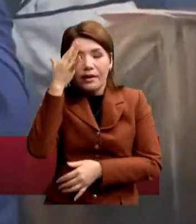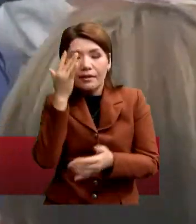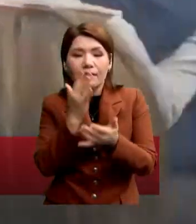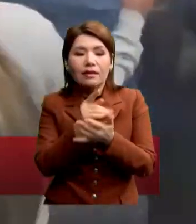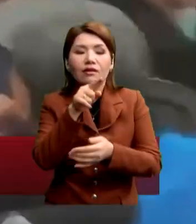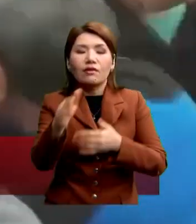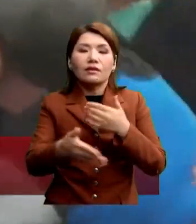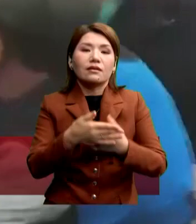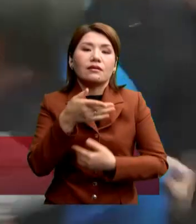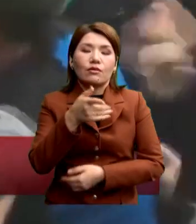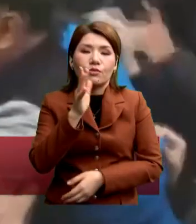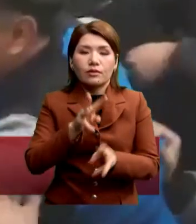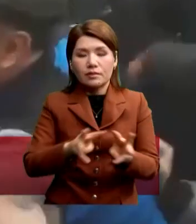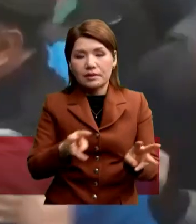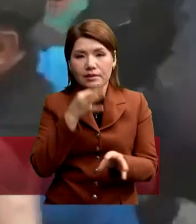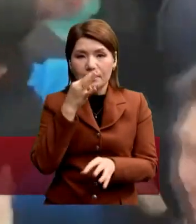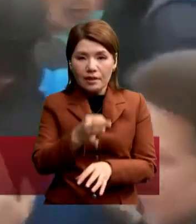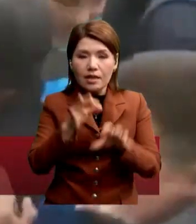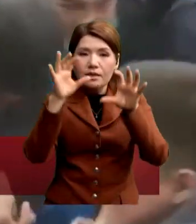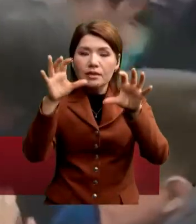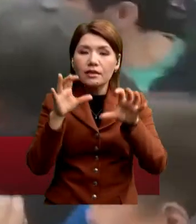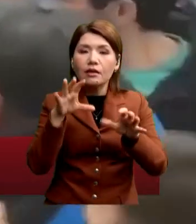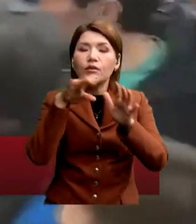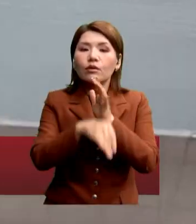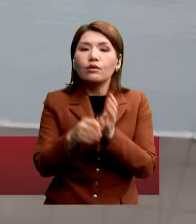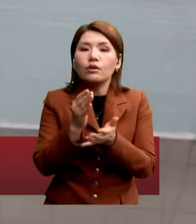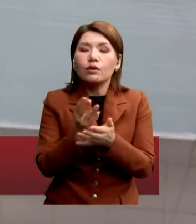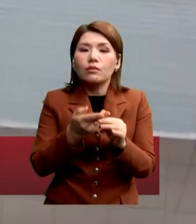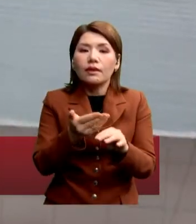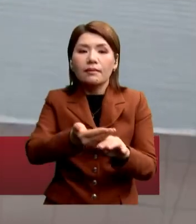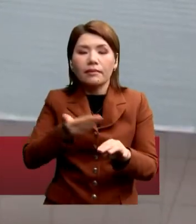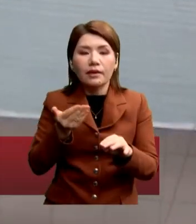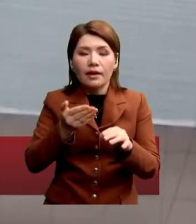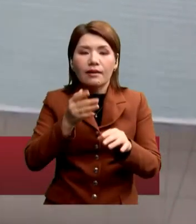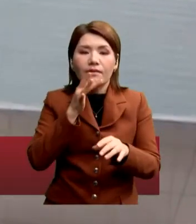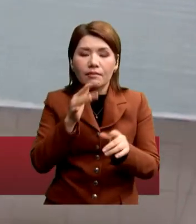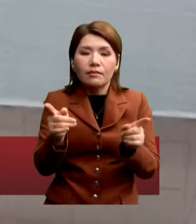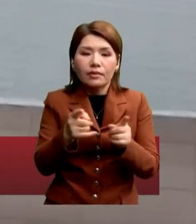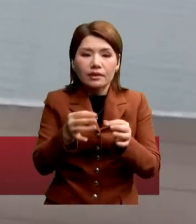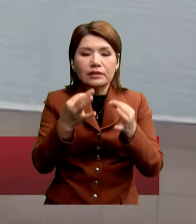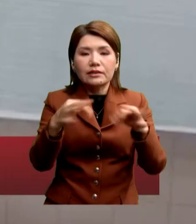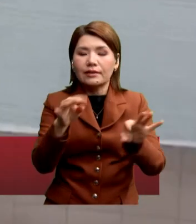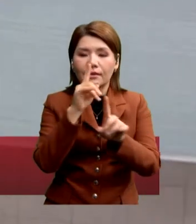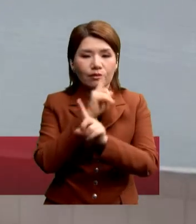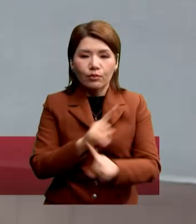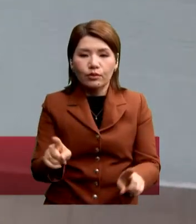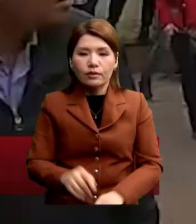ғана тиет деп отыр министр. Заң тезіне іліккендер мерзімнен бұрын босап шығады алмайтын болады.